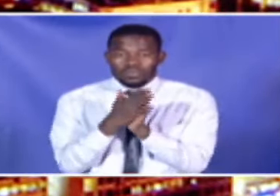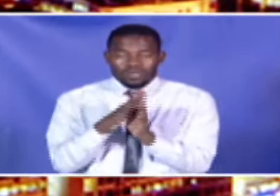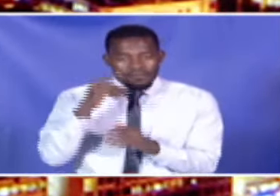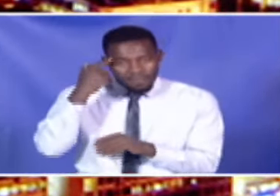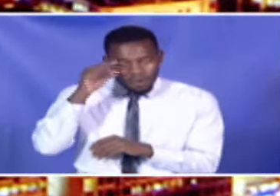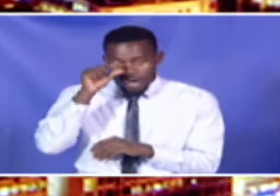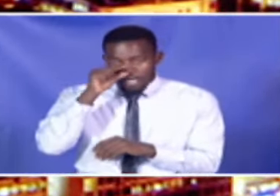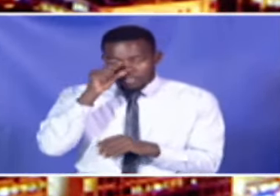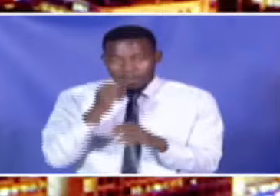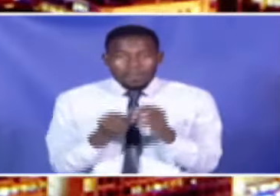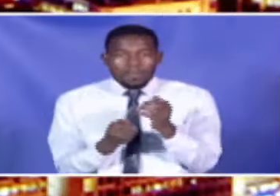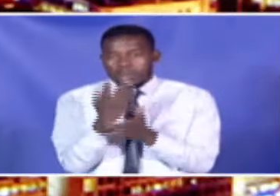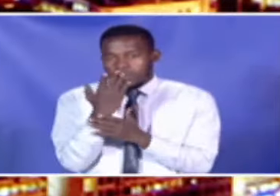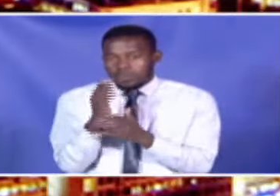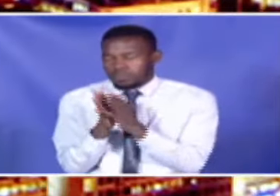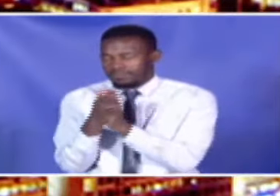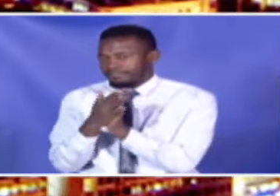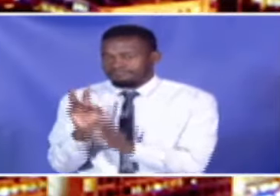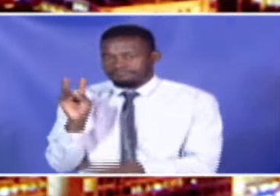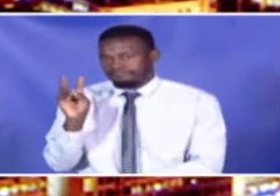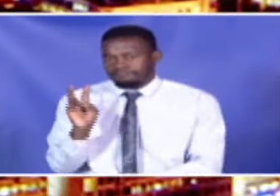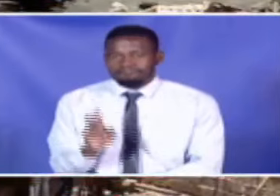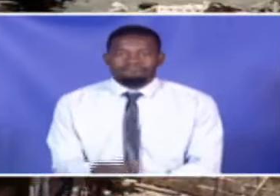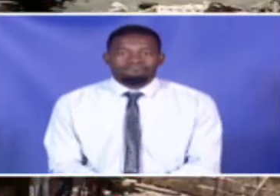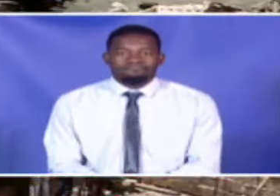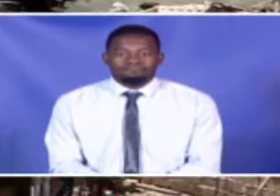na kutuandalia taarifa ifuatayo.